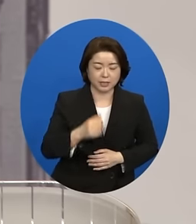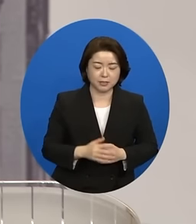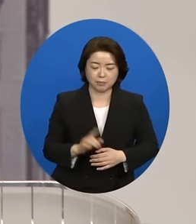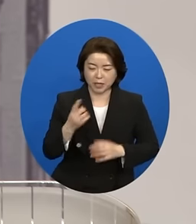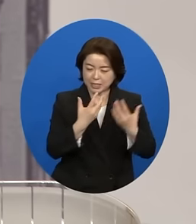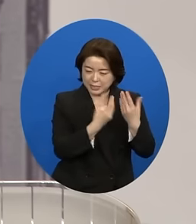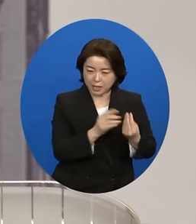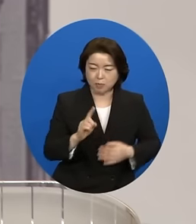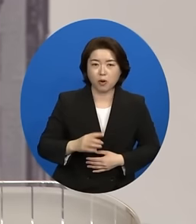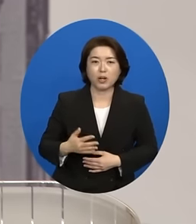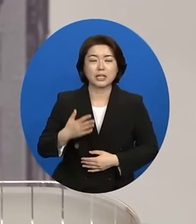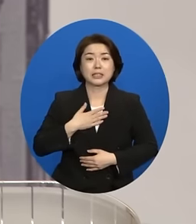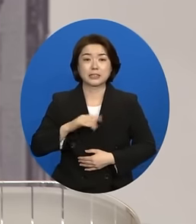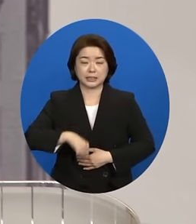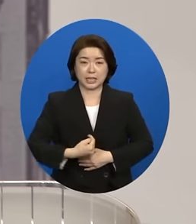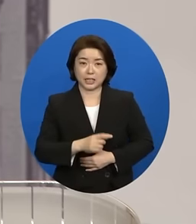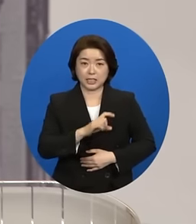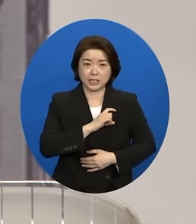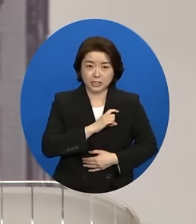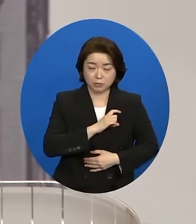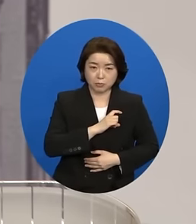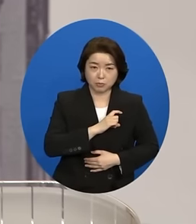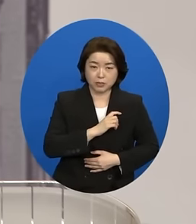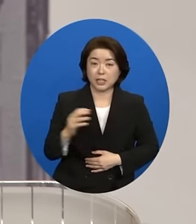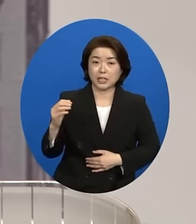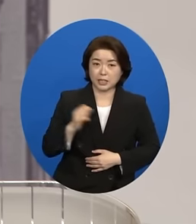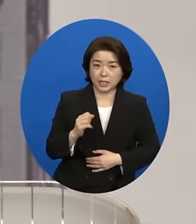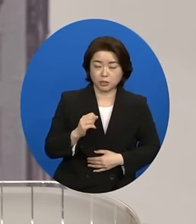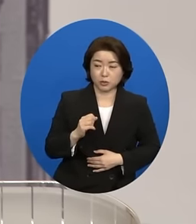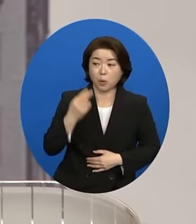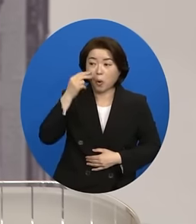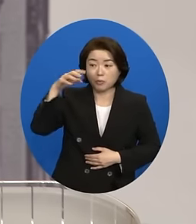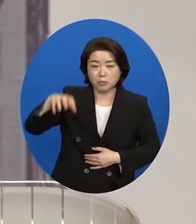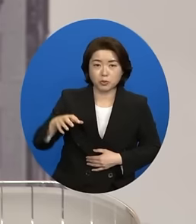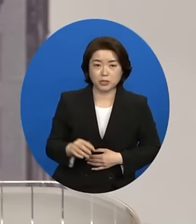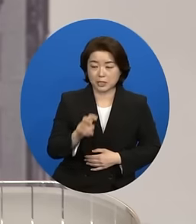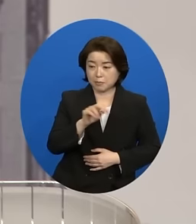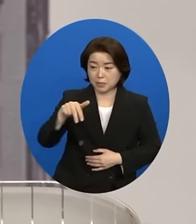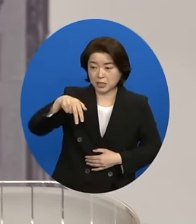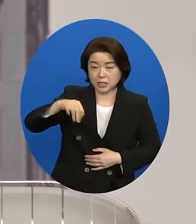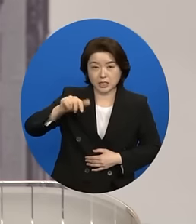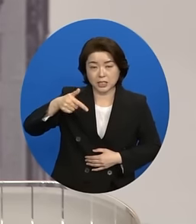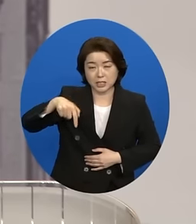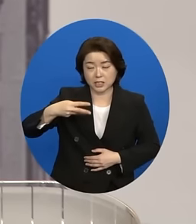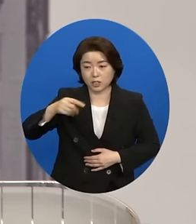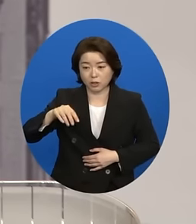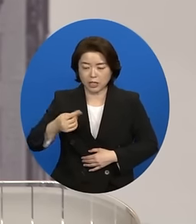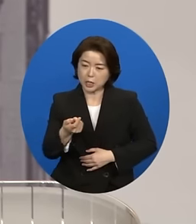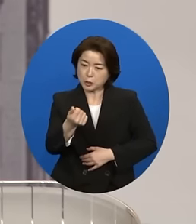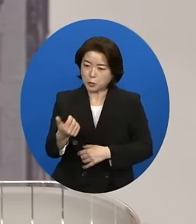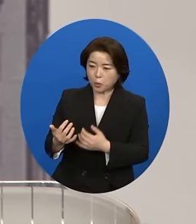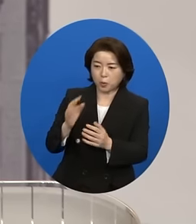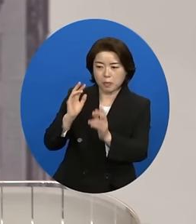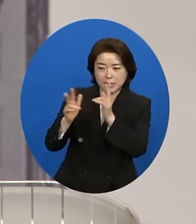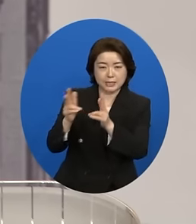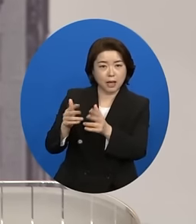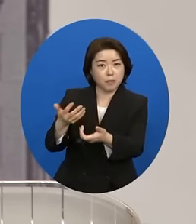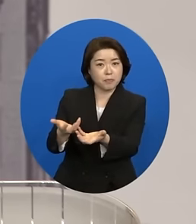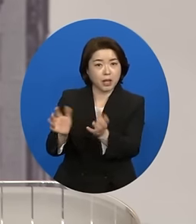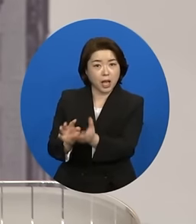그분의 이름을 걸고 미니스트리를 미국에서 하려고 했는데 하지 말라고. 그런 일이 있었다는